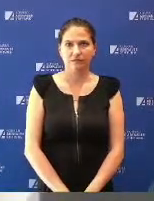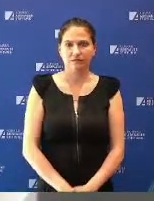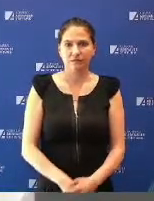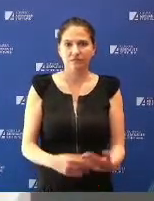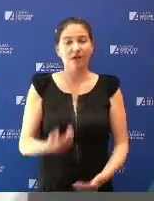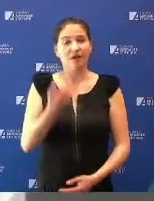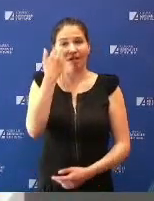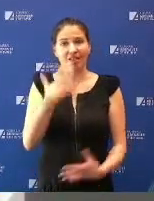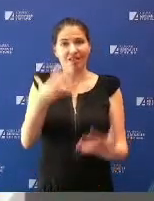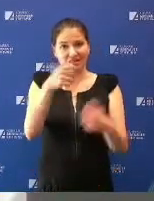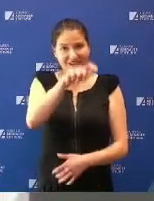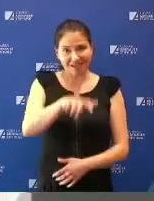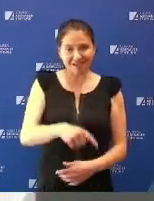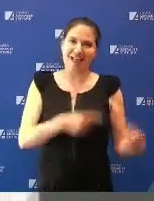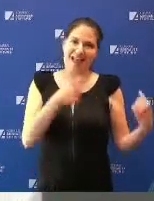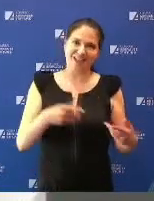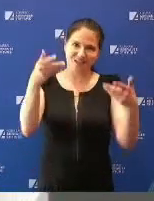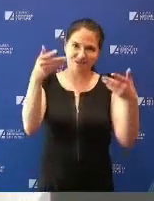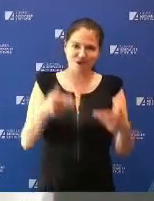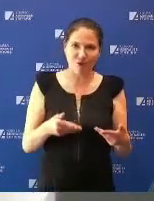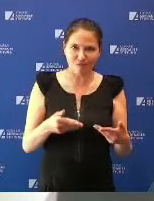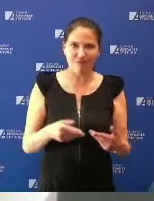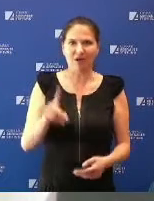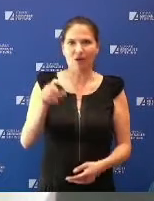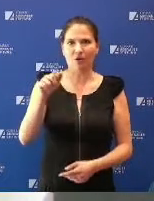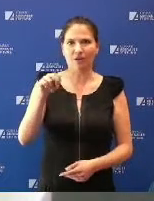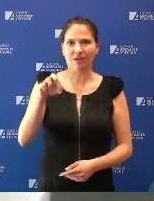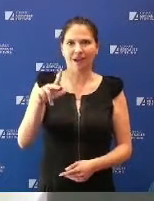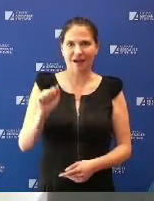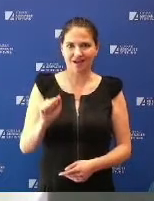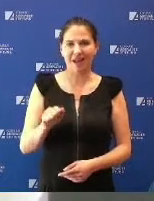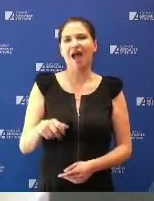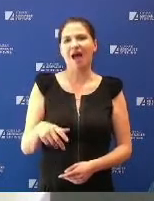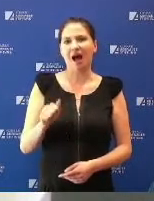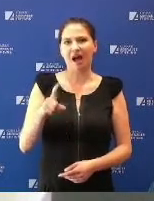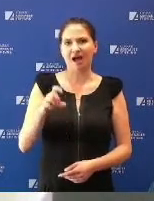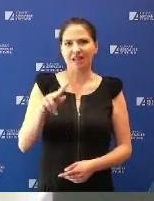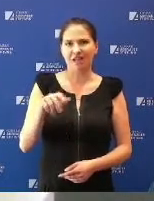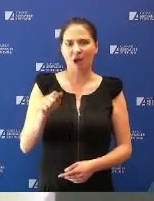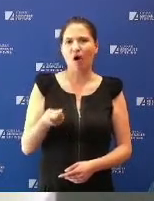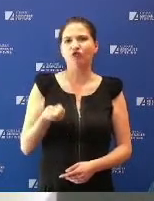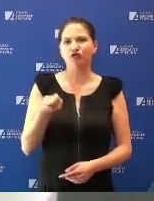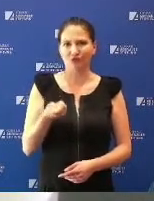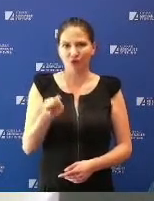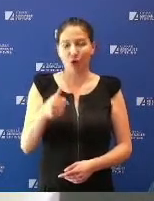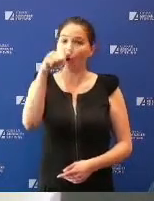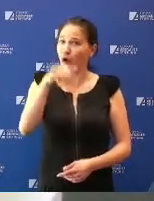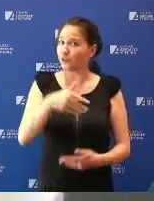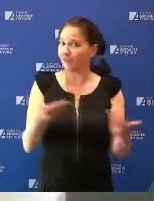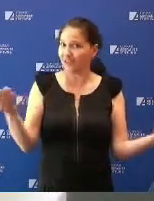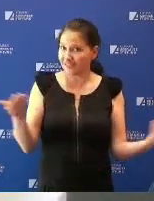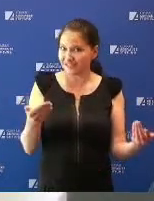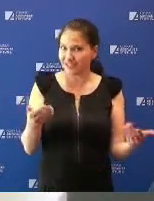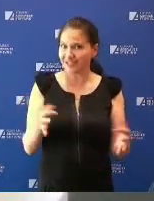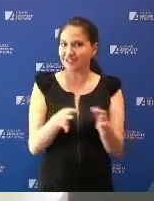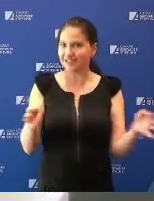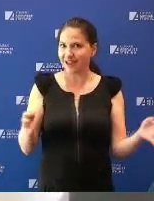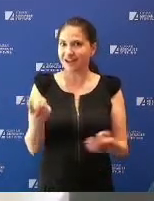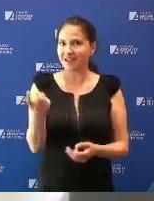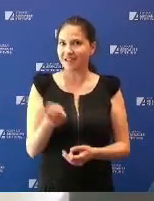Liebe Gäste, herzlich willkommen bei der Konrad-Adenauer-Stiftung. Heute ist der Tag